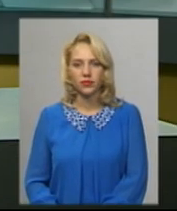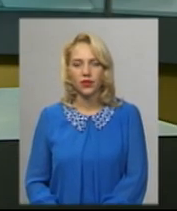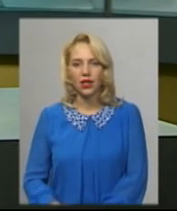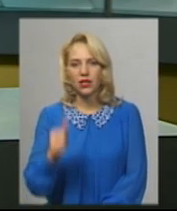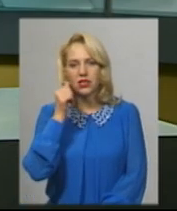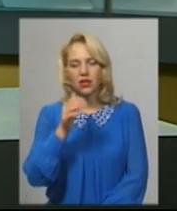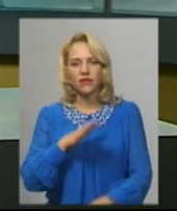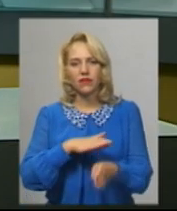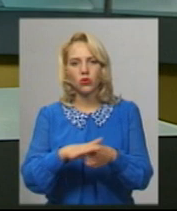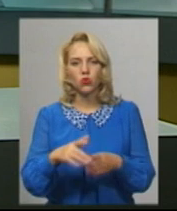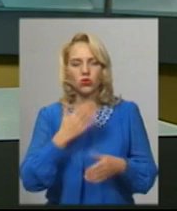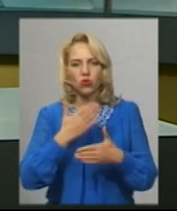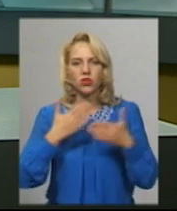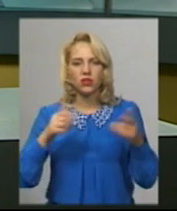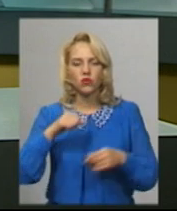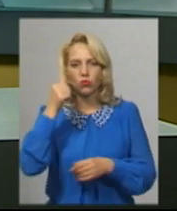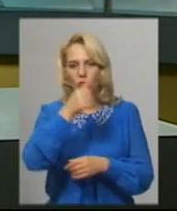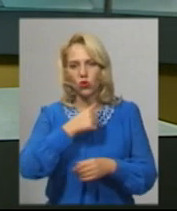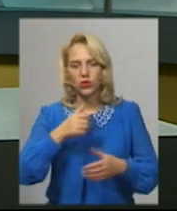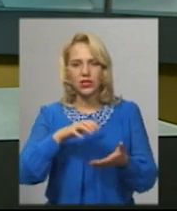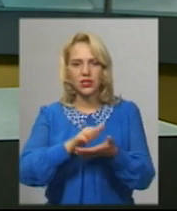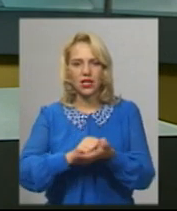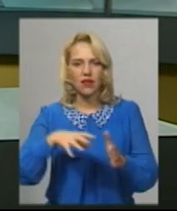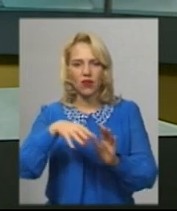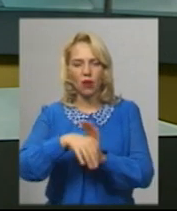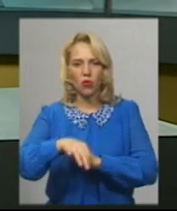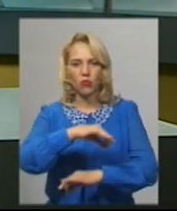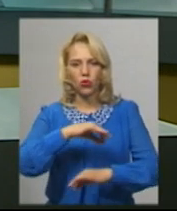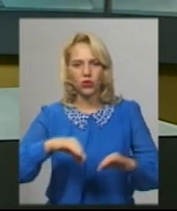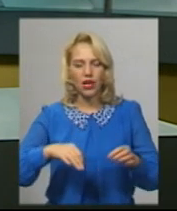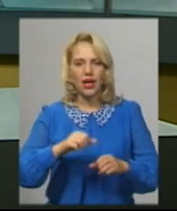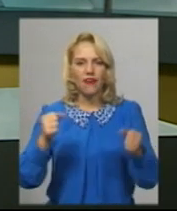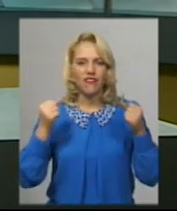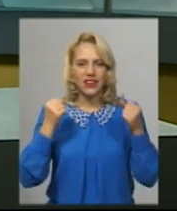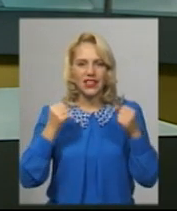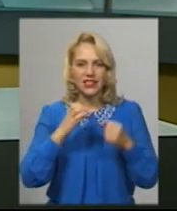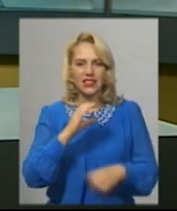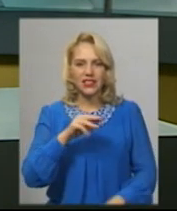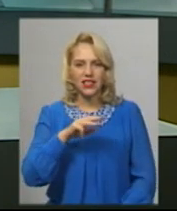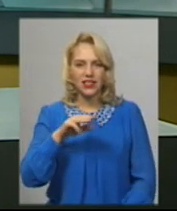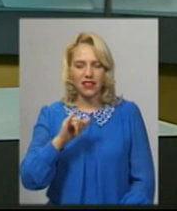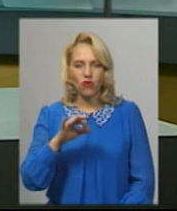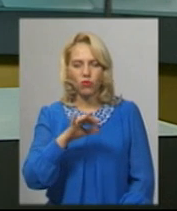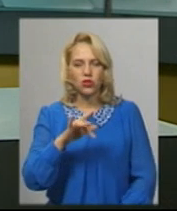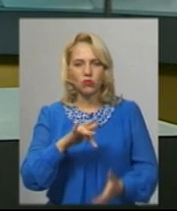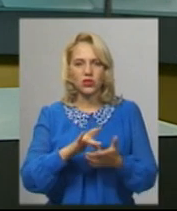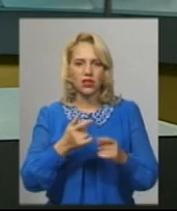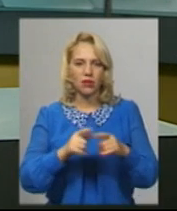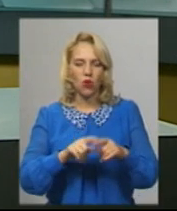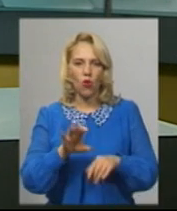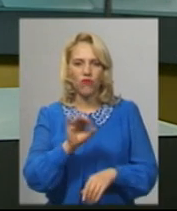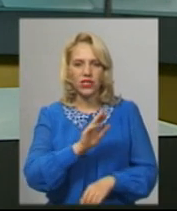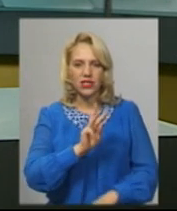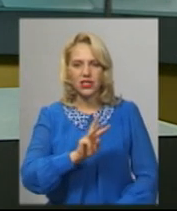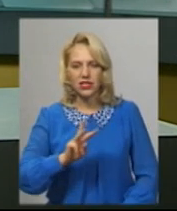Завтра відбудеться останнє у цьому році заняття в рамках проєкту «Фітнес-сіті» в обласному центрі. Про це йдеться на офіційному сайті Хмельницької міської